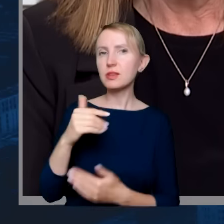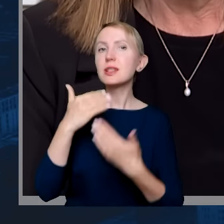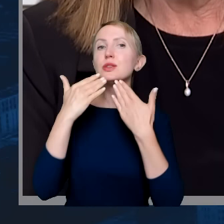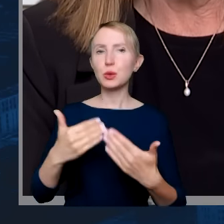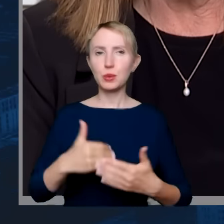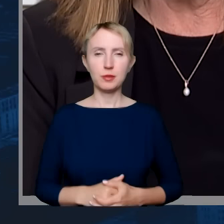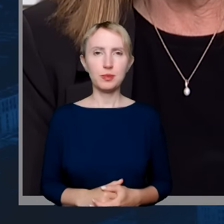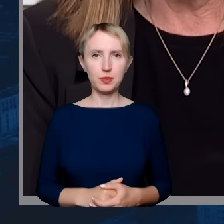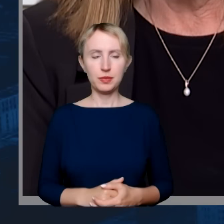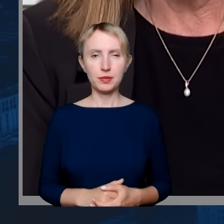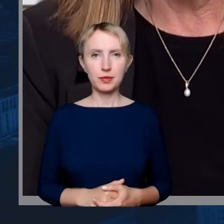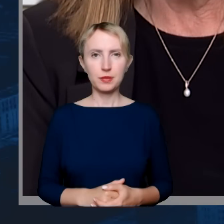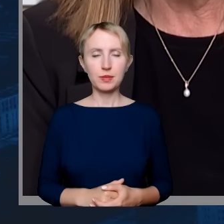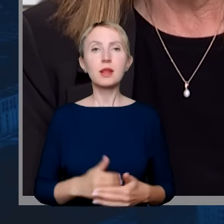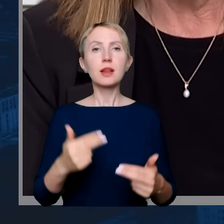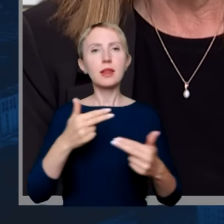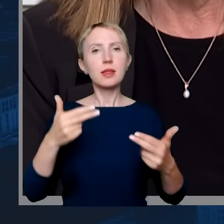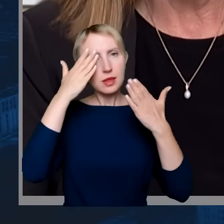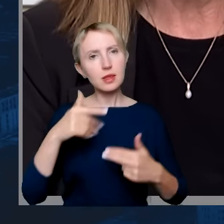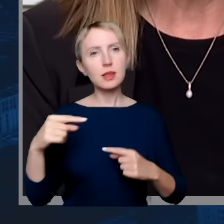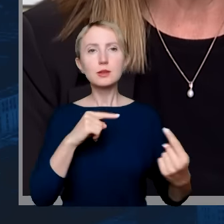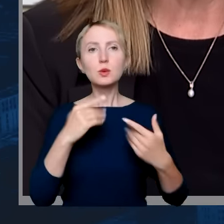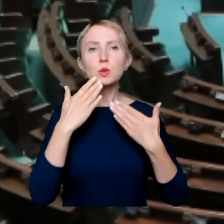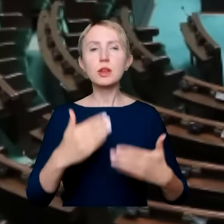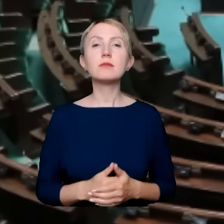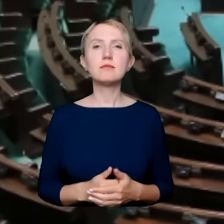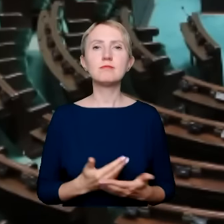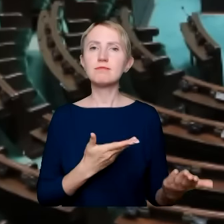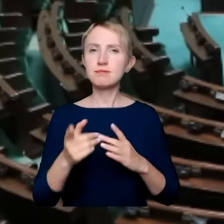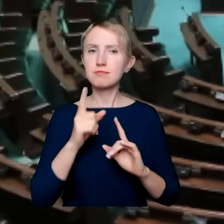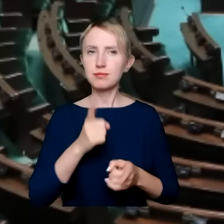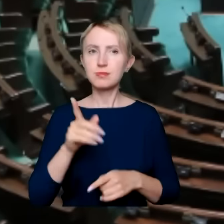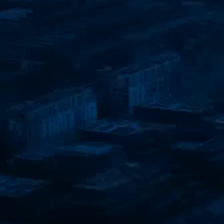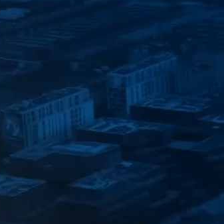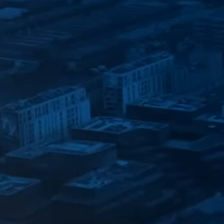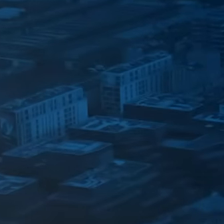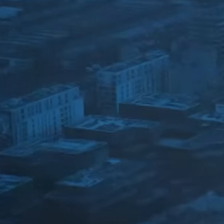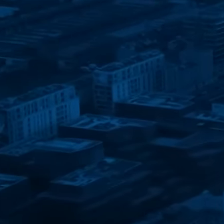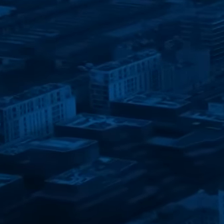serdecznie moim gościom za merytoryczną dyskusję, a państwu polecam pozostać z nami.